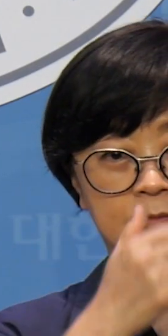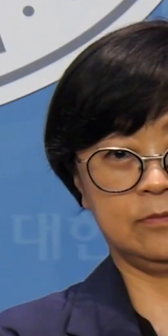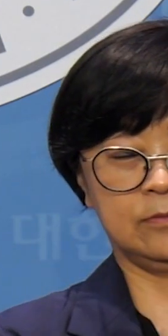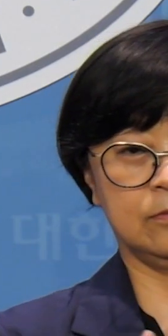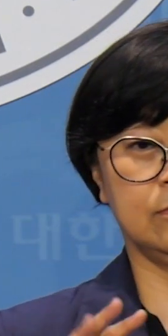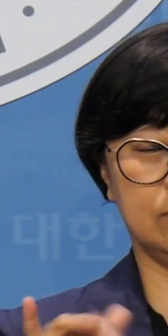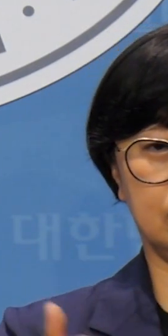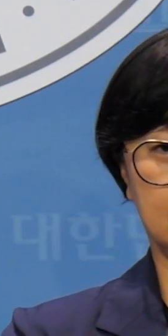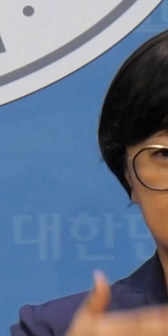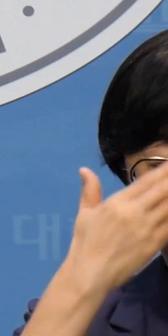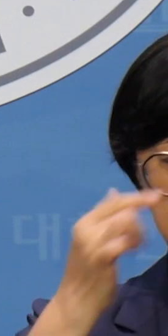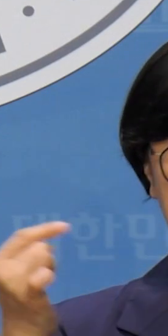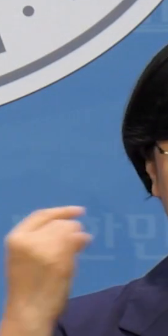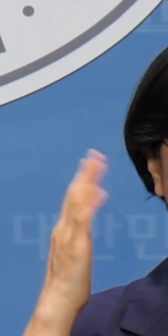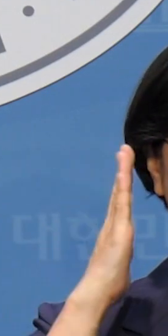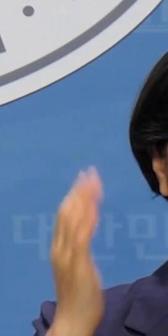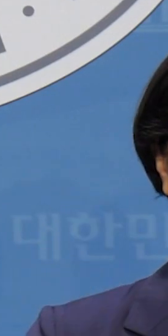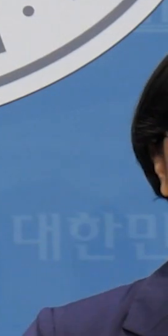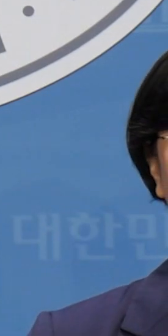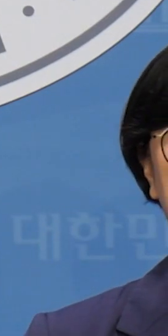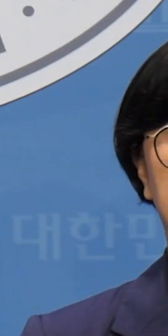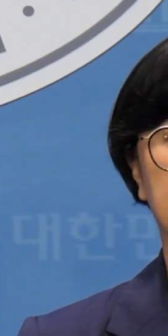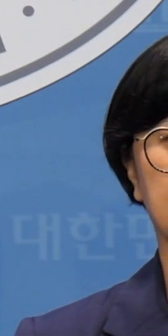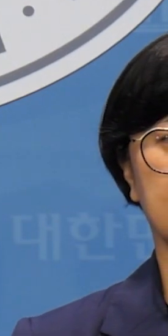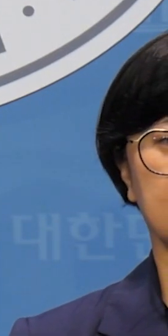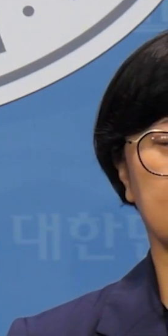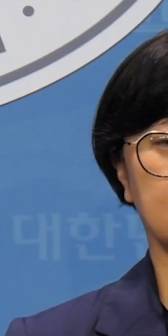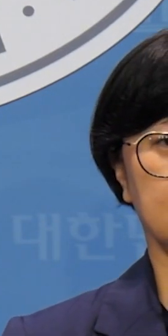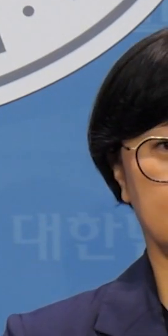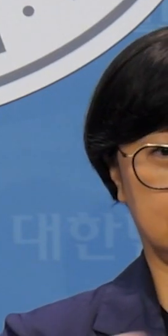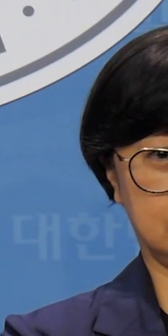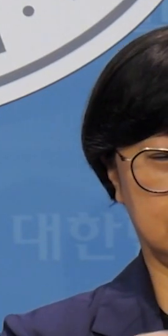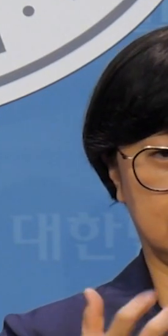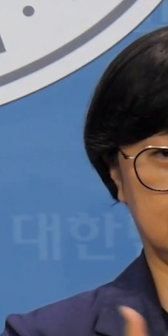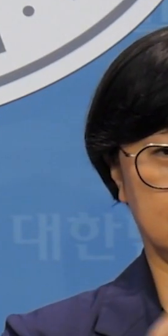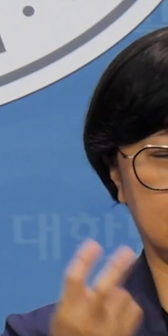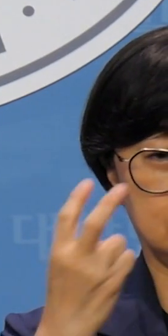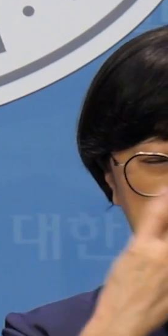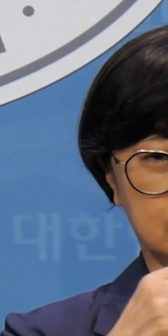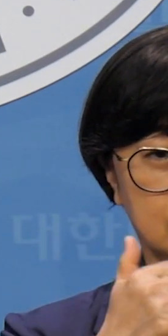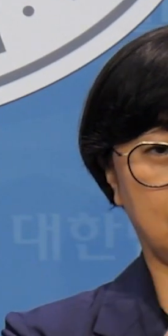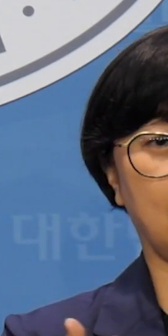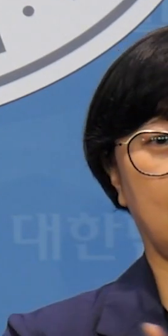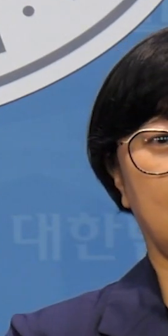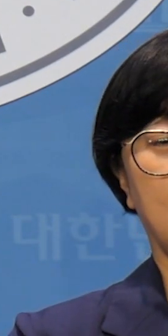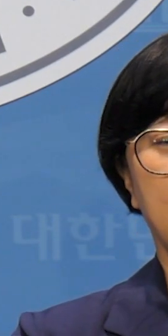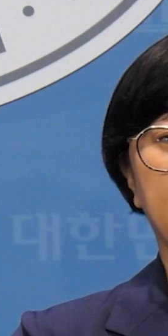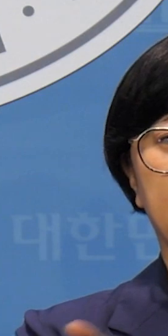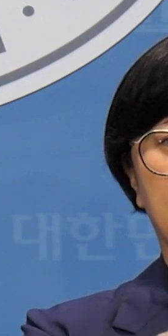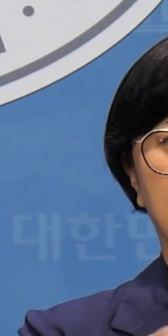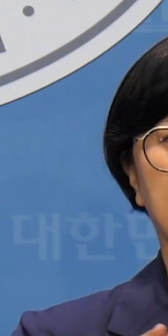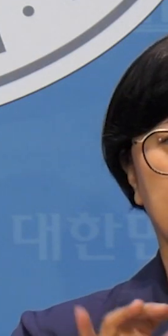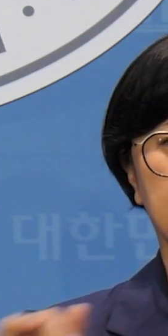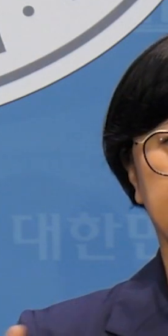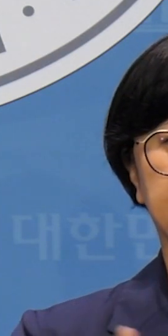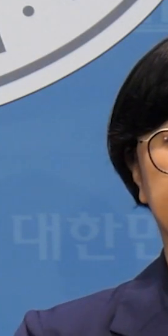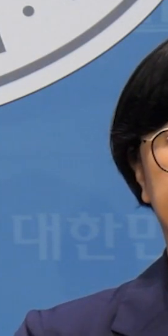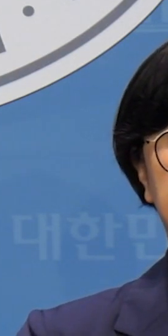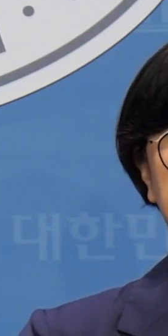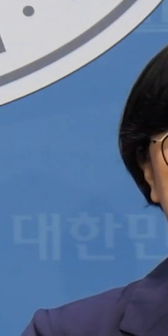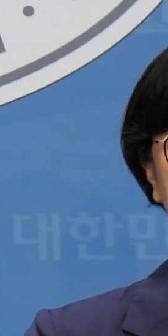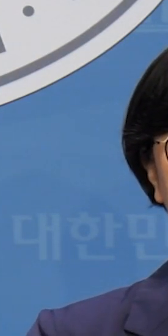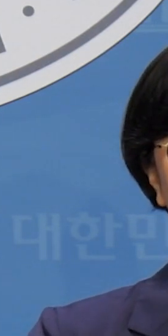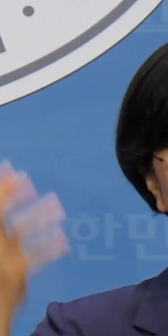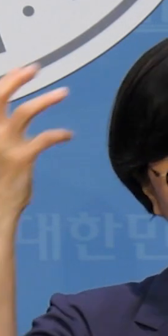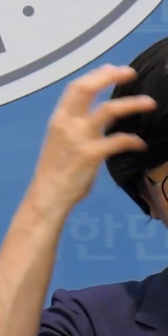국민의 눈을 가리고 귀를 막았습니다. 조작된 통계, 정부가 제시한 숫자를 믿었던 국민은